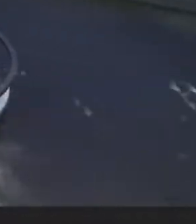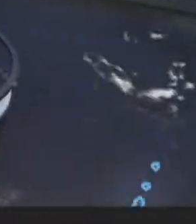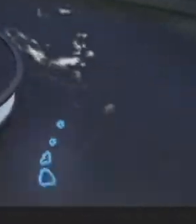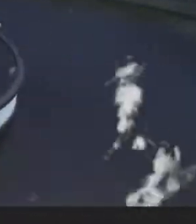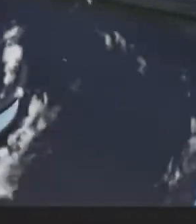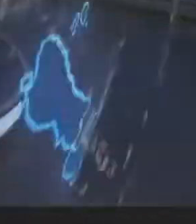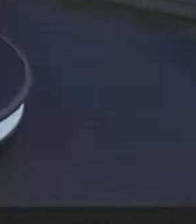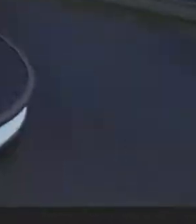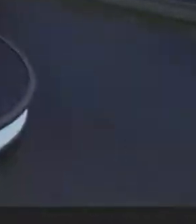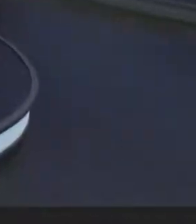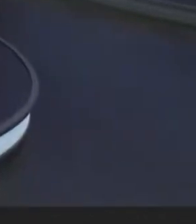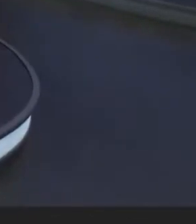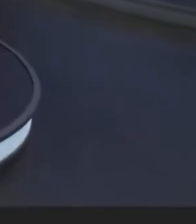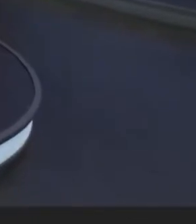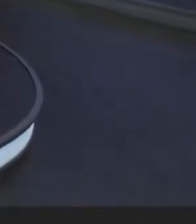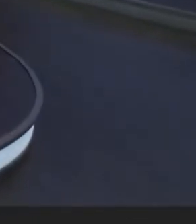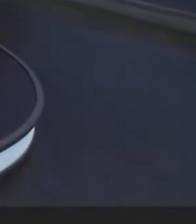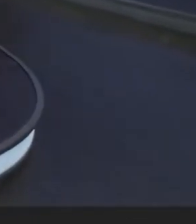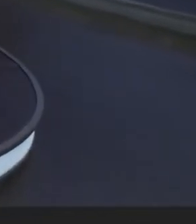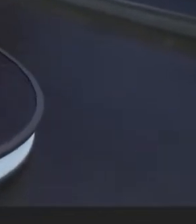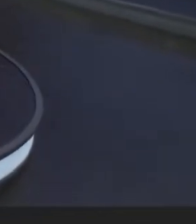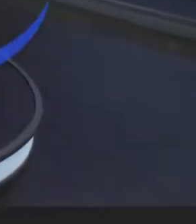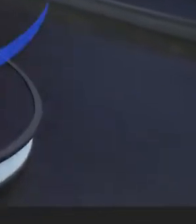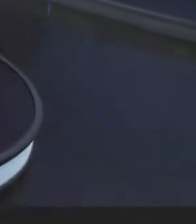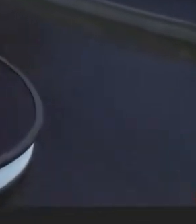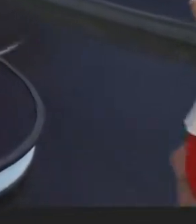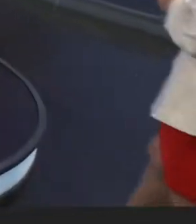으 으